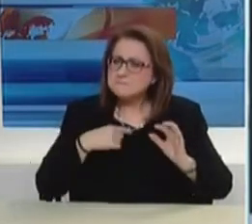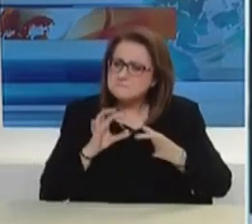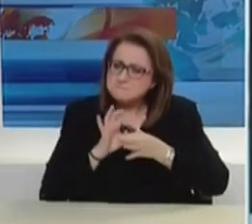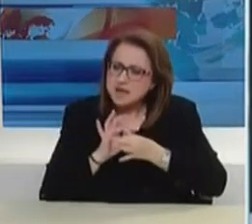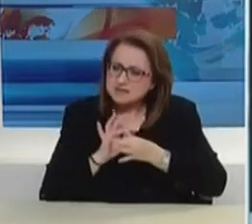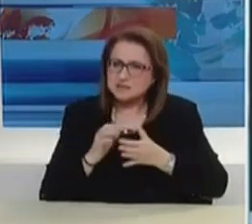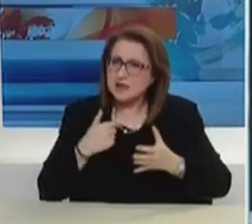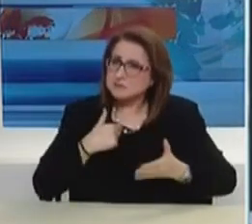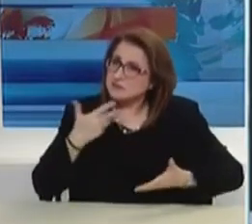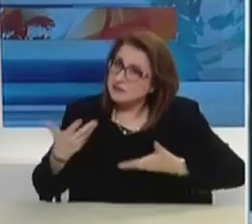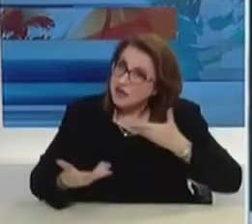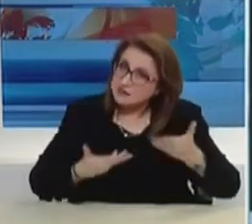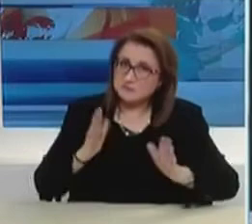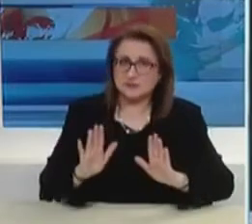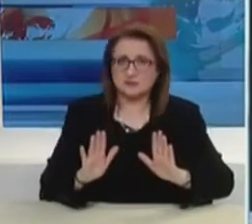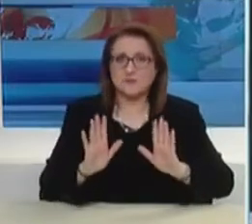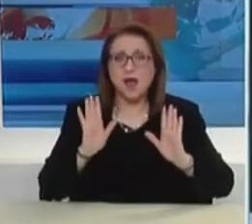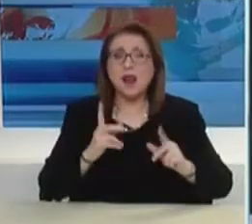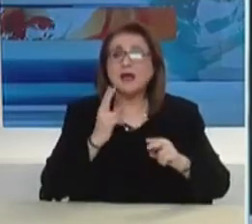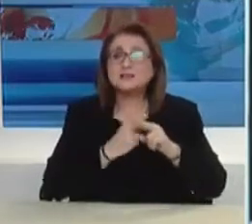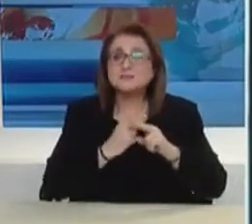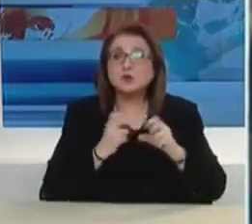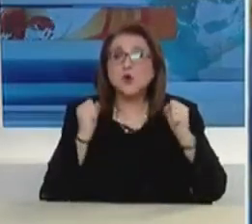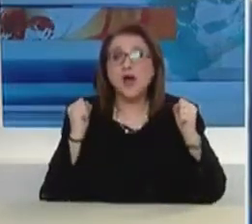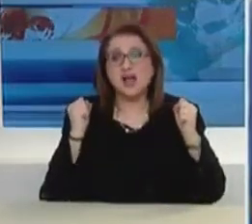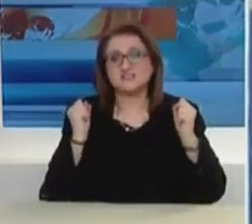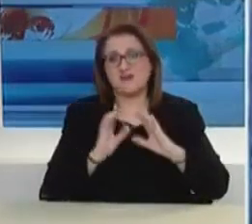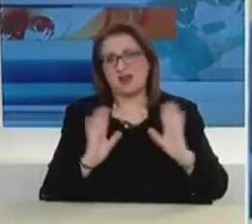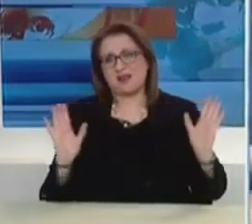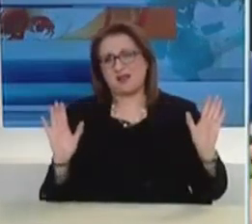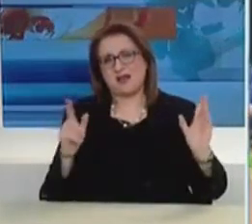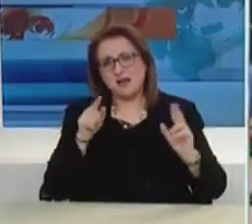Αλλά όλο αυτό θέλουμε να γίνει με ασφάλεια. Ευχαριστώ.